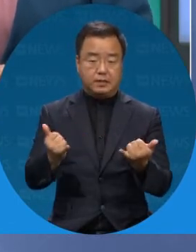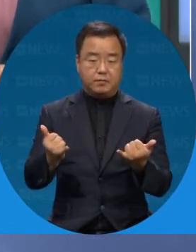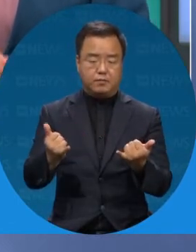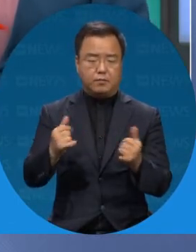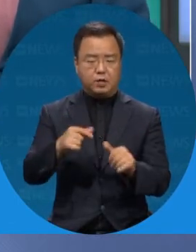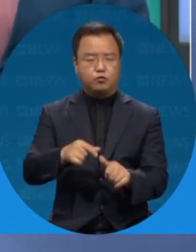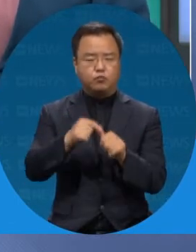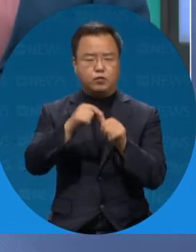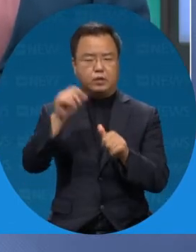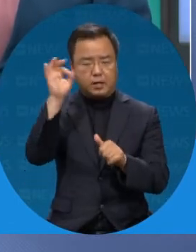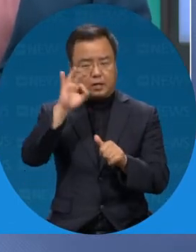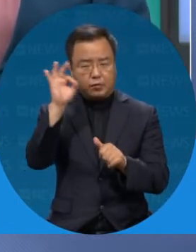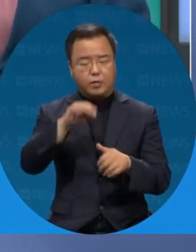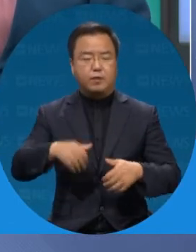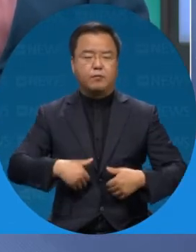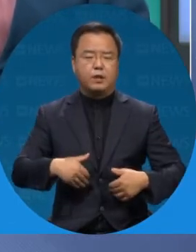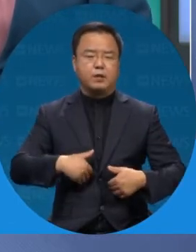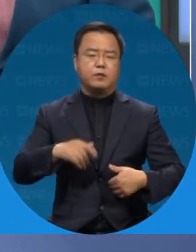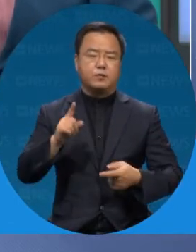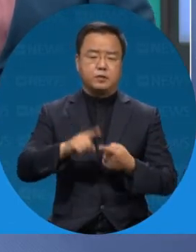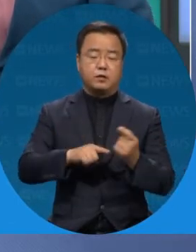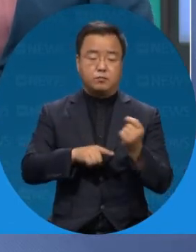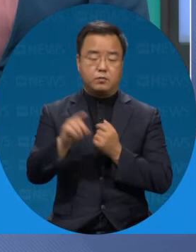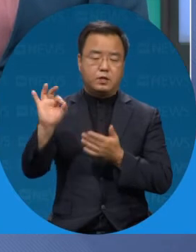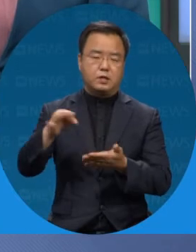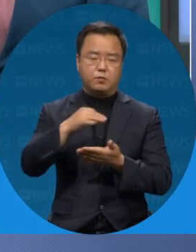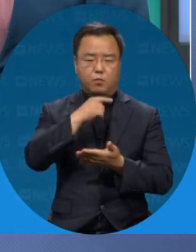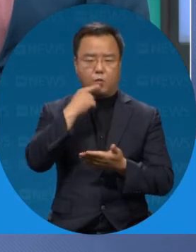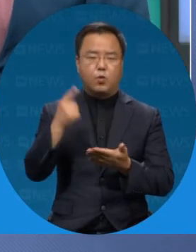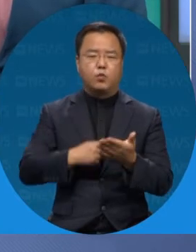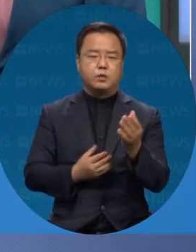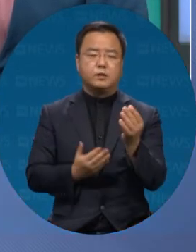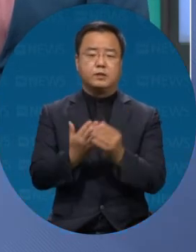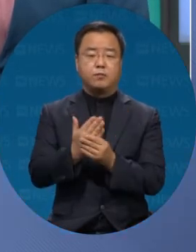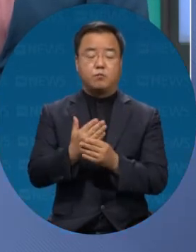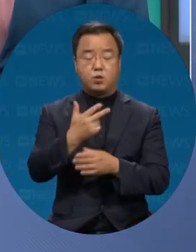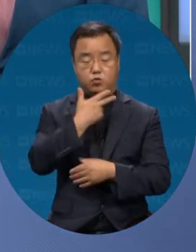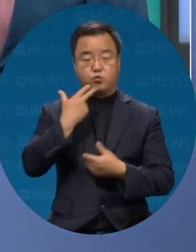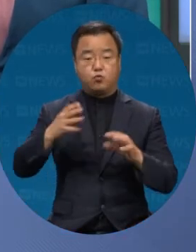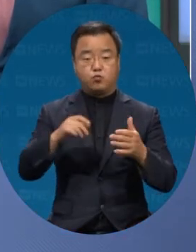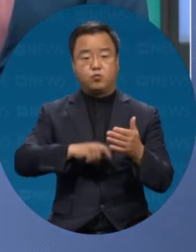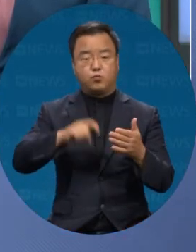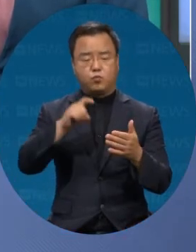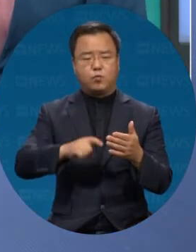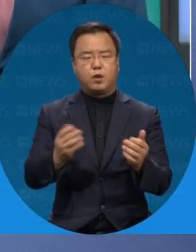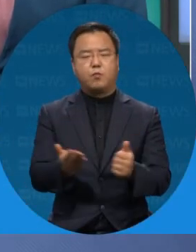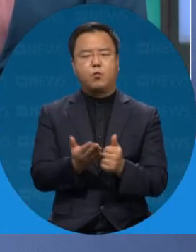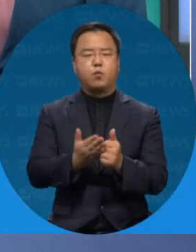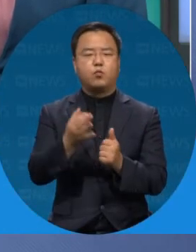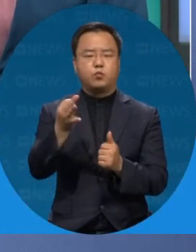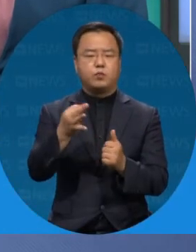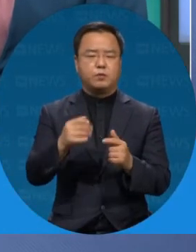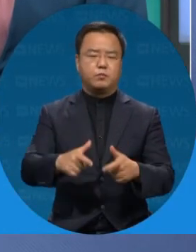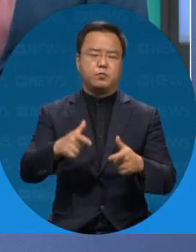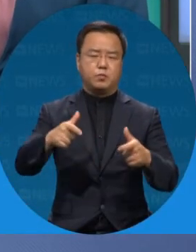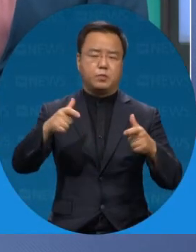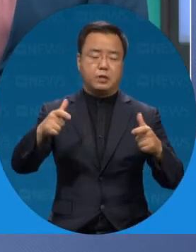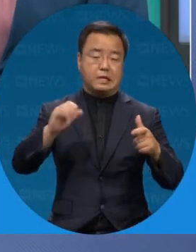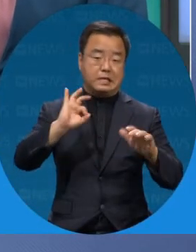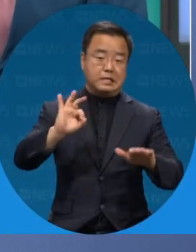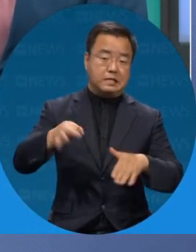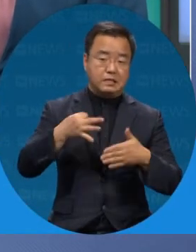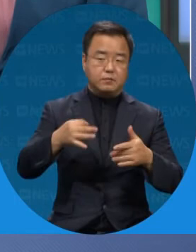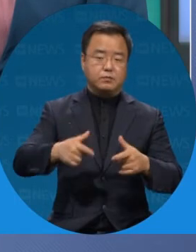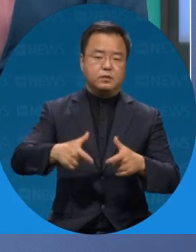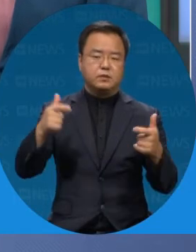그에 따른 임금 손실이 발생할 수밖에 없겠죠. 이렇다 보니까 영국에서는 이 보육비 증가세가 임금 증가세보다